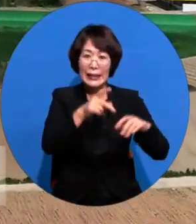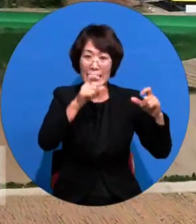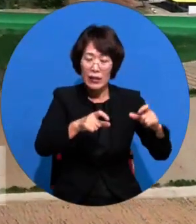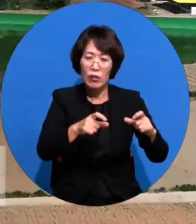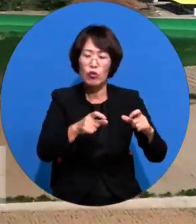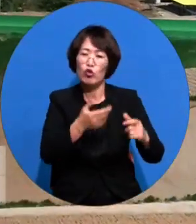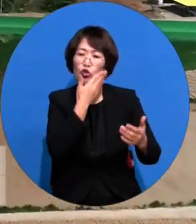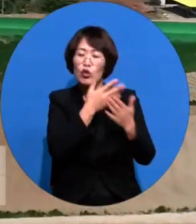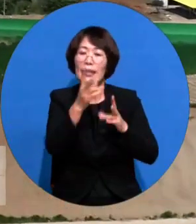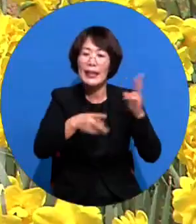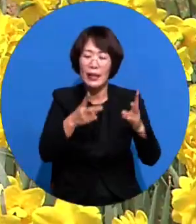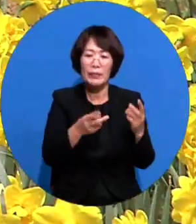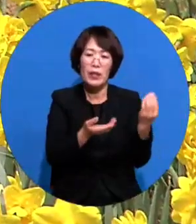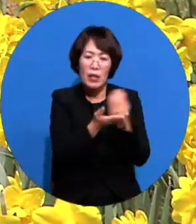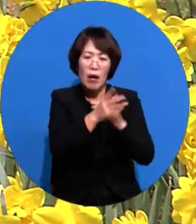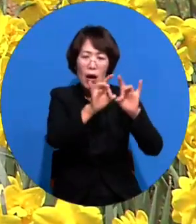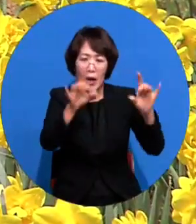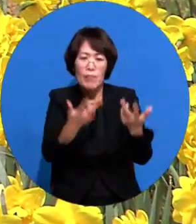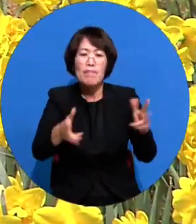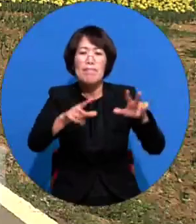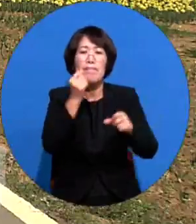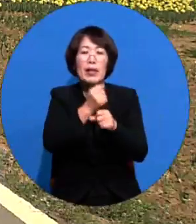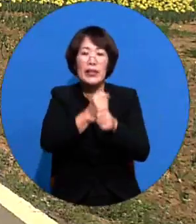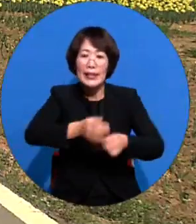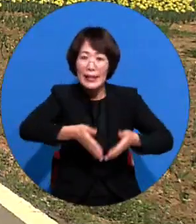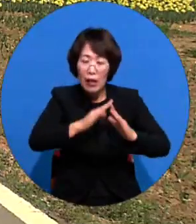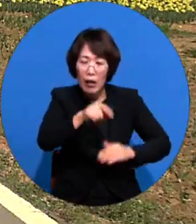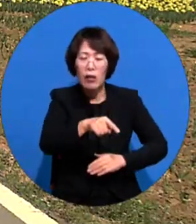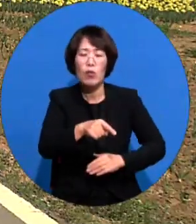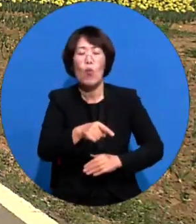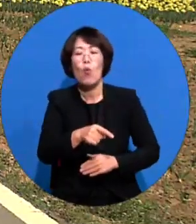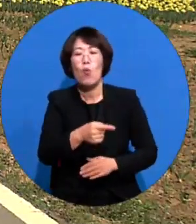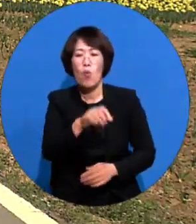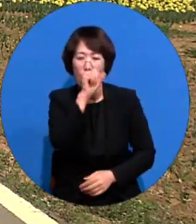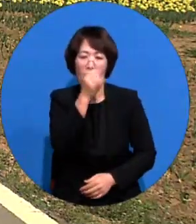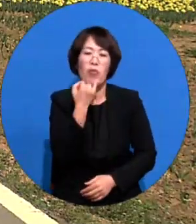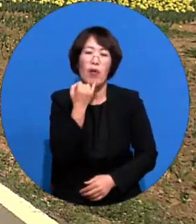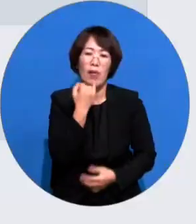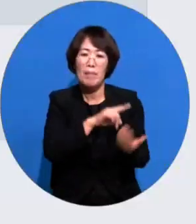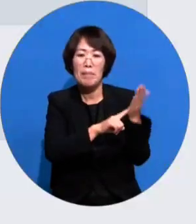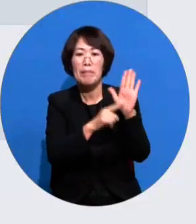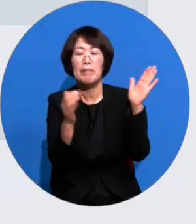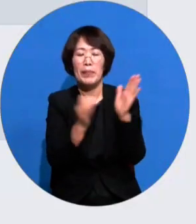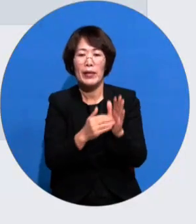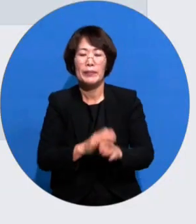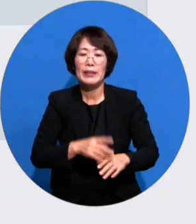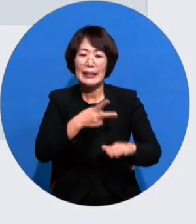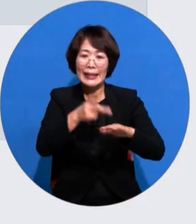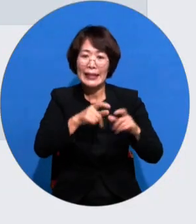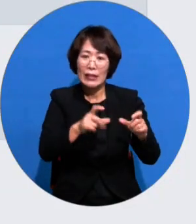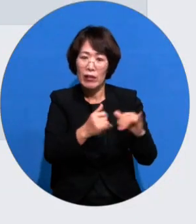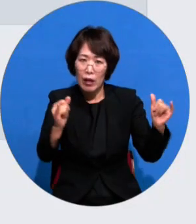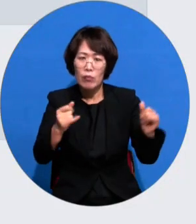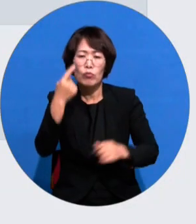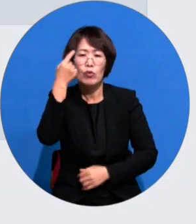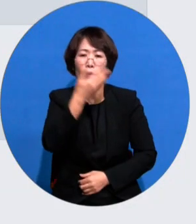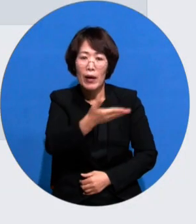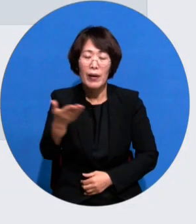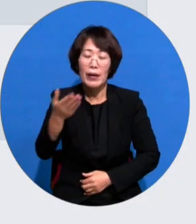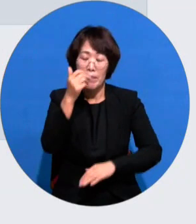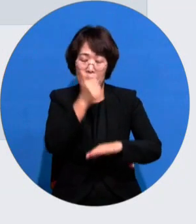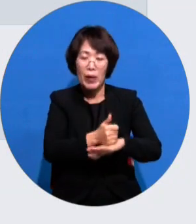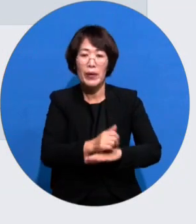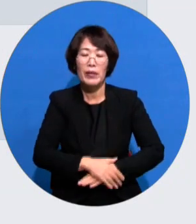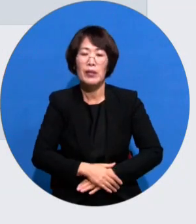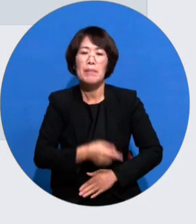핵심 사업인 일섬 일정원화 사업의 만족도는 높은 것으로 조사됐습니다. 신안 군민을 대상으로 조사를 실시한